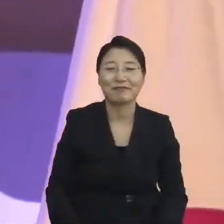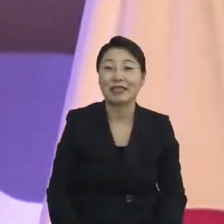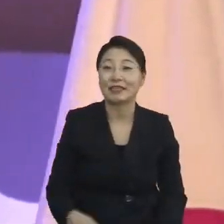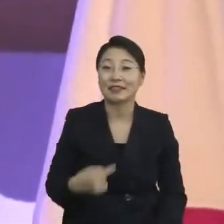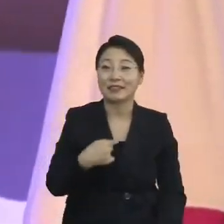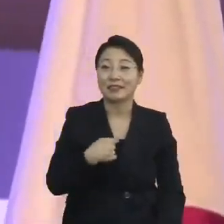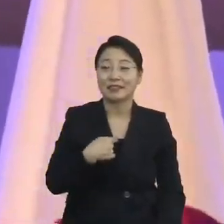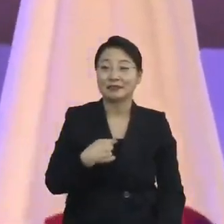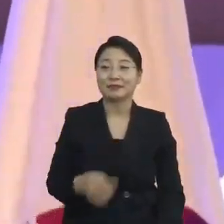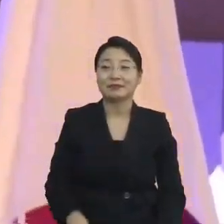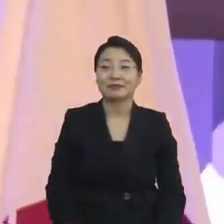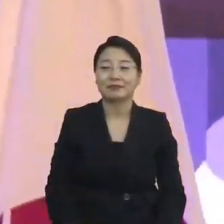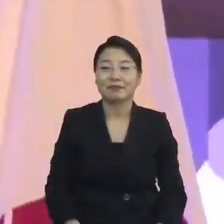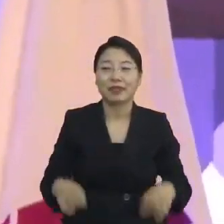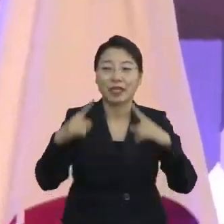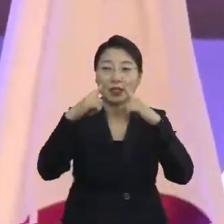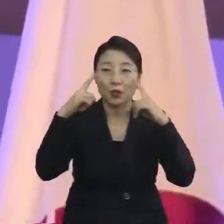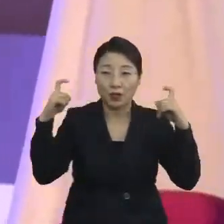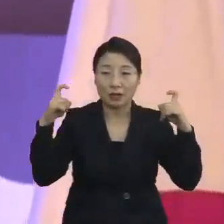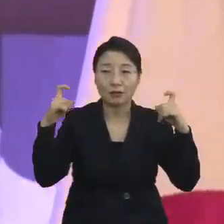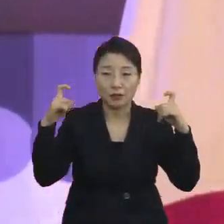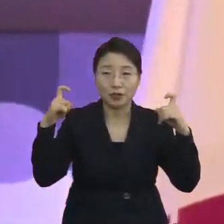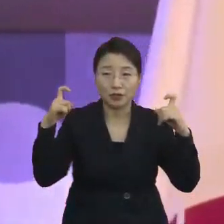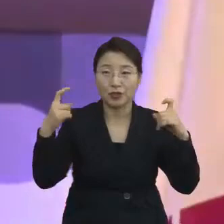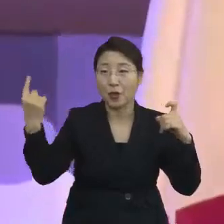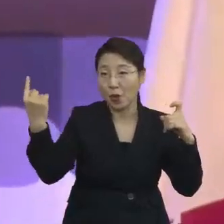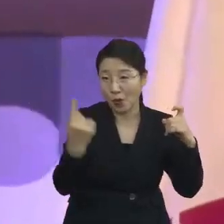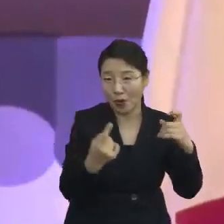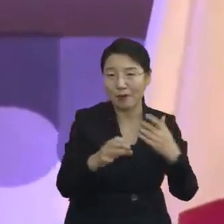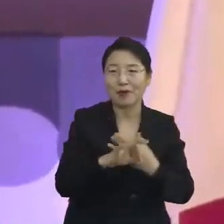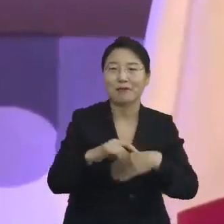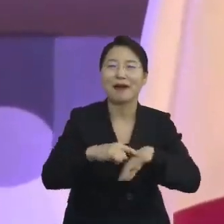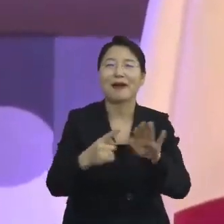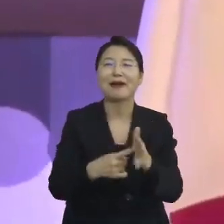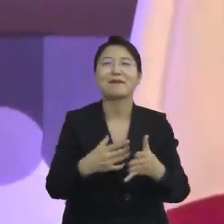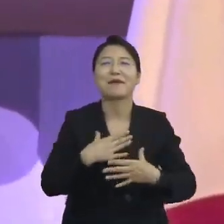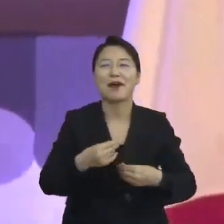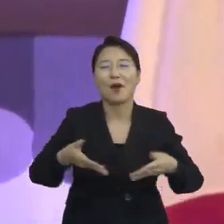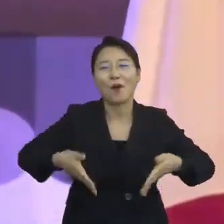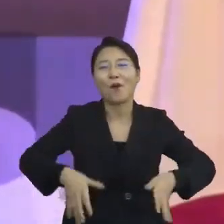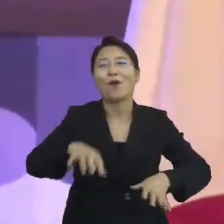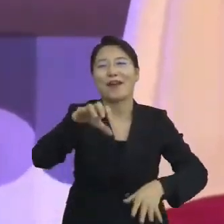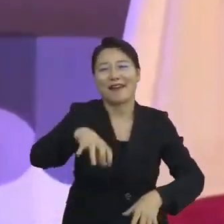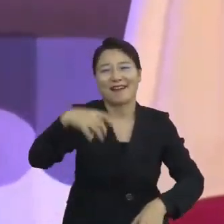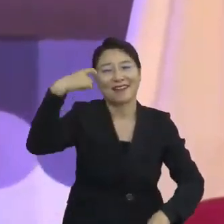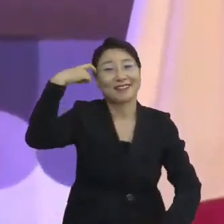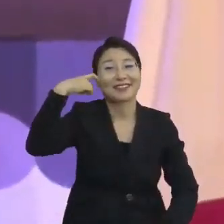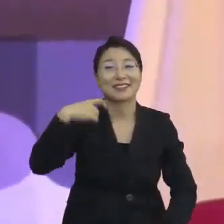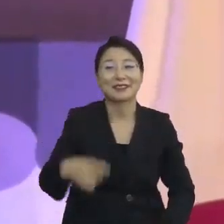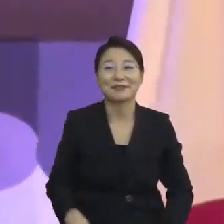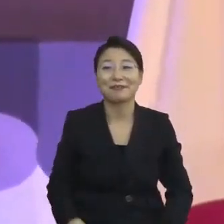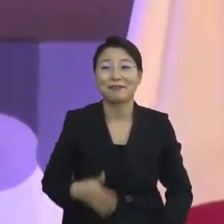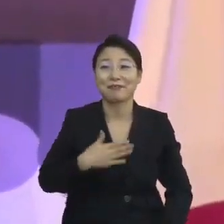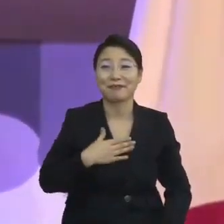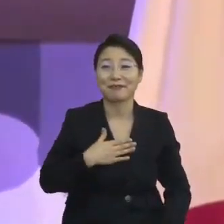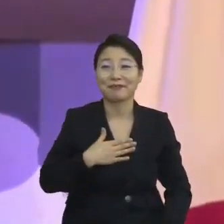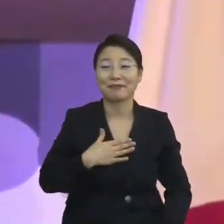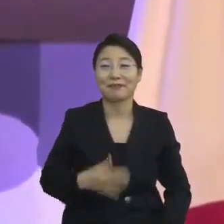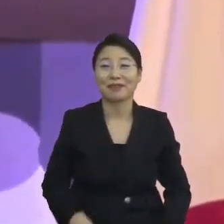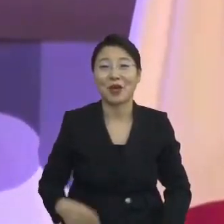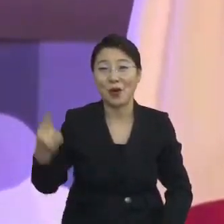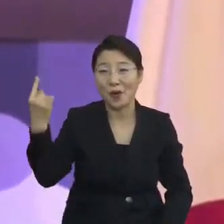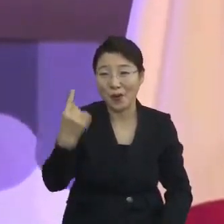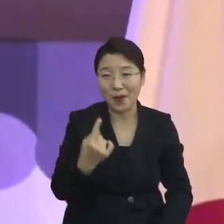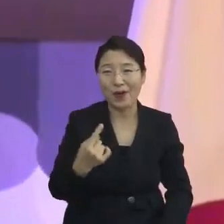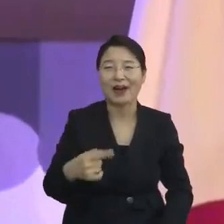저는 동대문에 오면 늘 마음이 편안해지고 고향에 온 것 같은 느낌이 듭니다. 제가 올